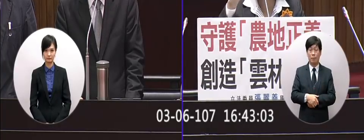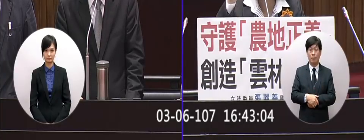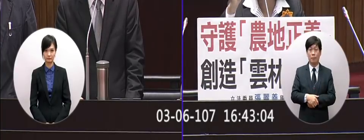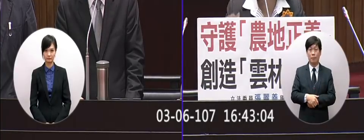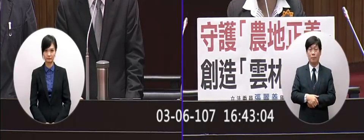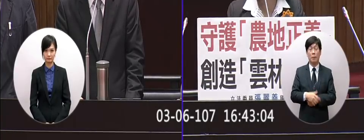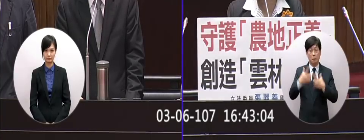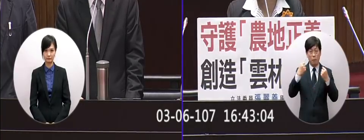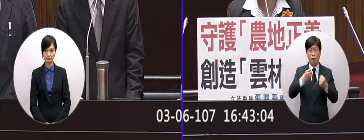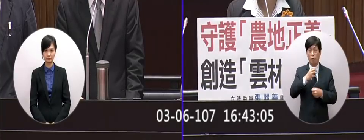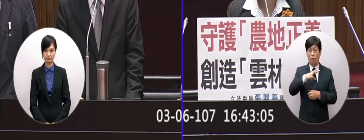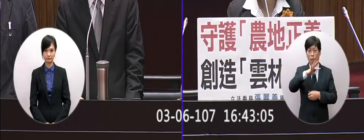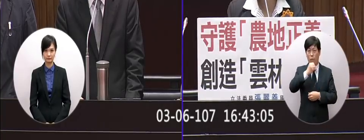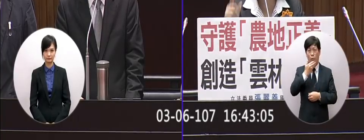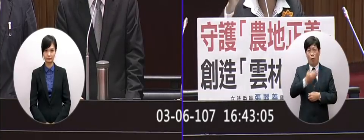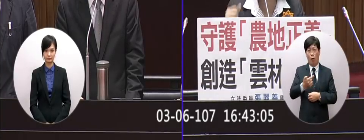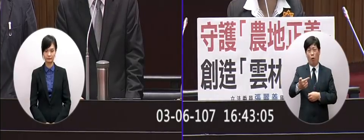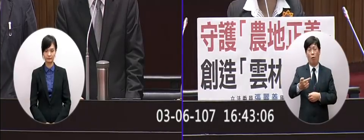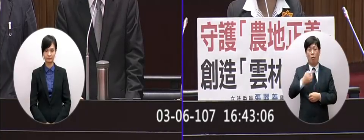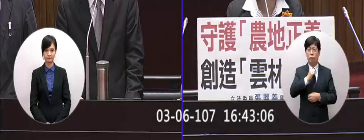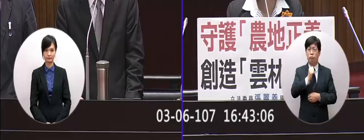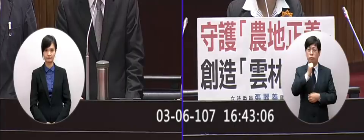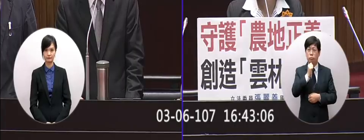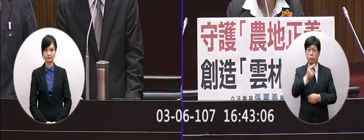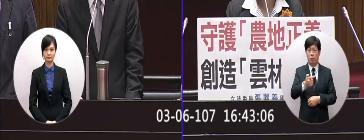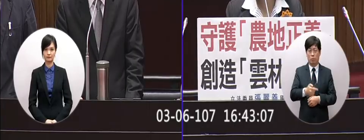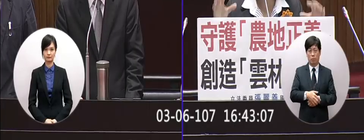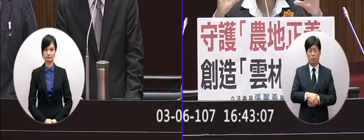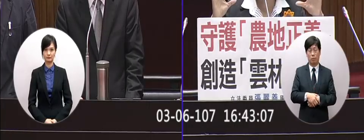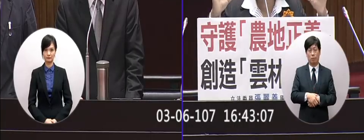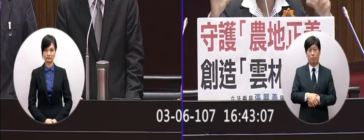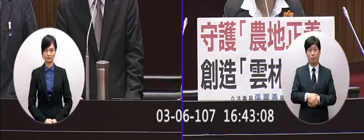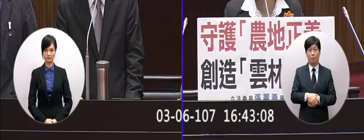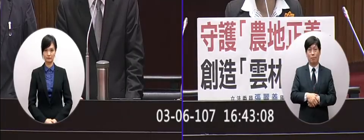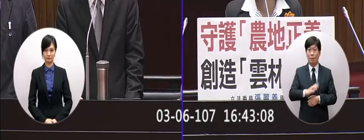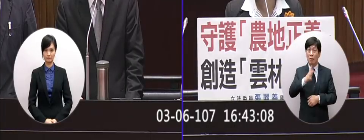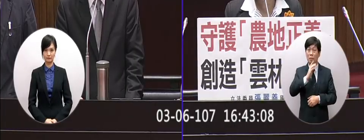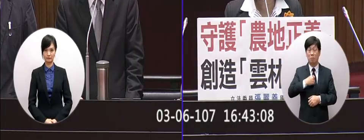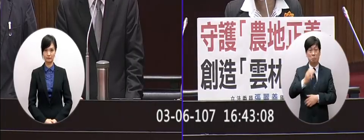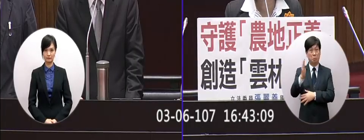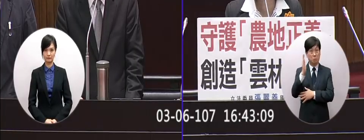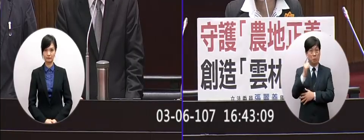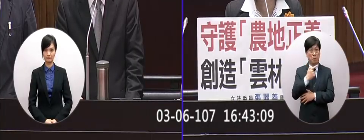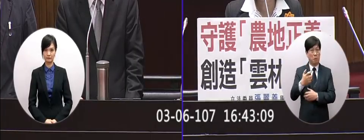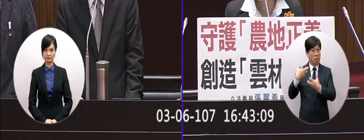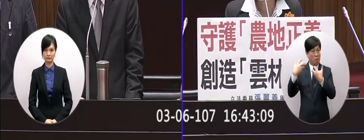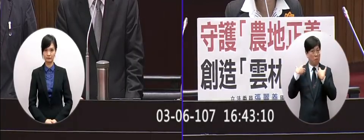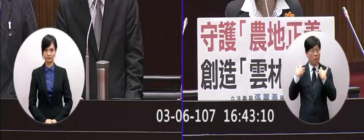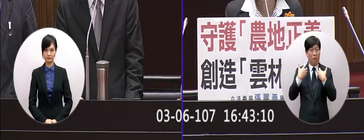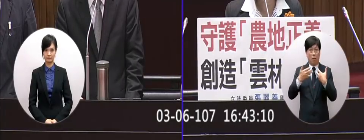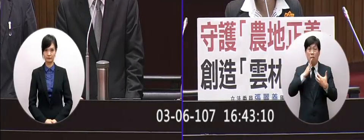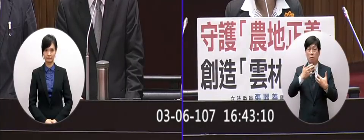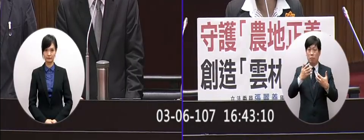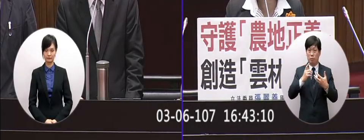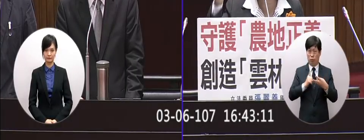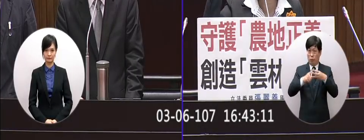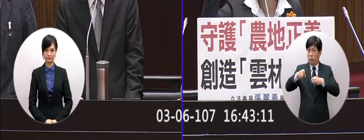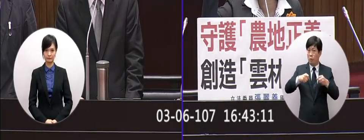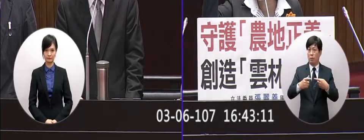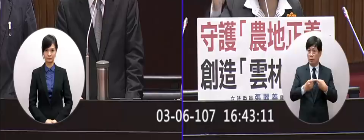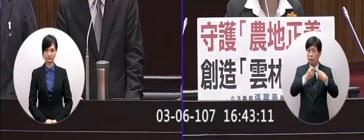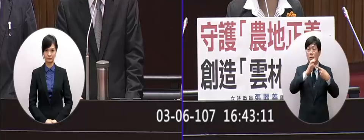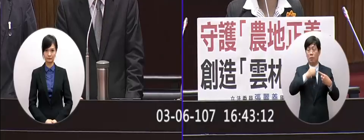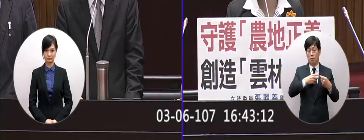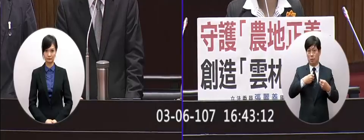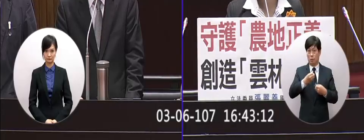是一个高龄化的县市，一个贫穷的县市，但是我背负你国家非常重大的政策。第二个是你